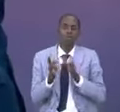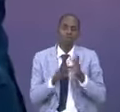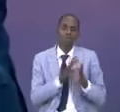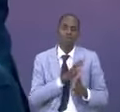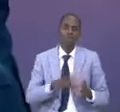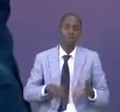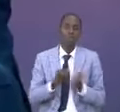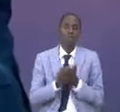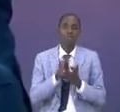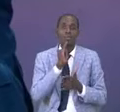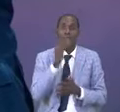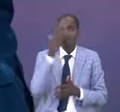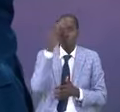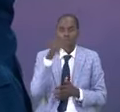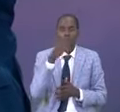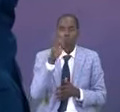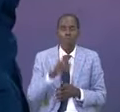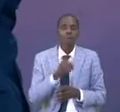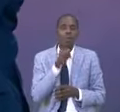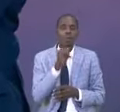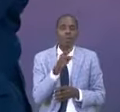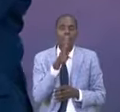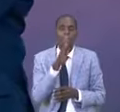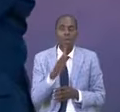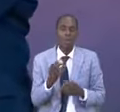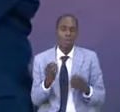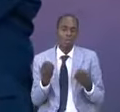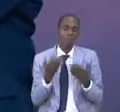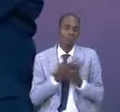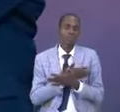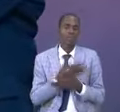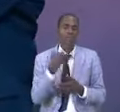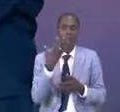épreuves et de ses tests qui viennent